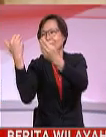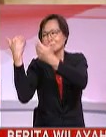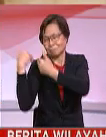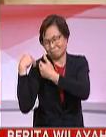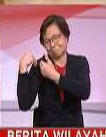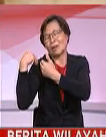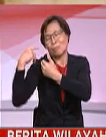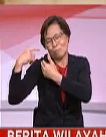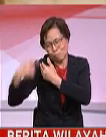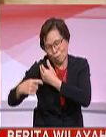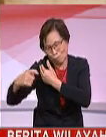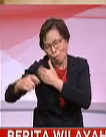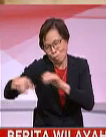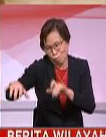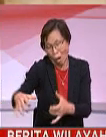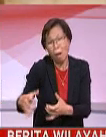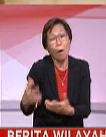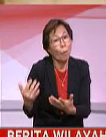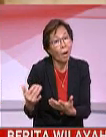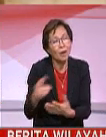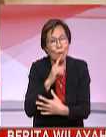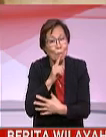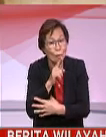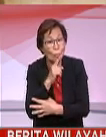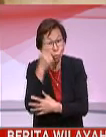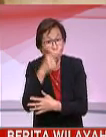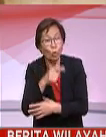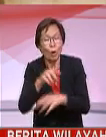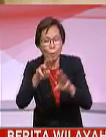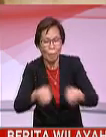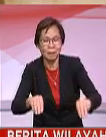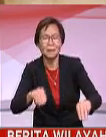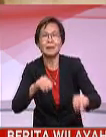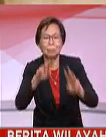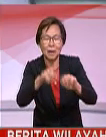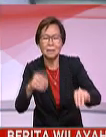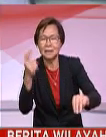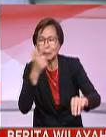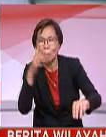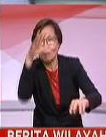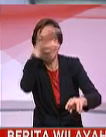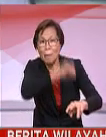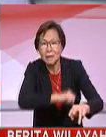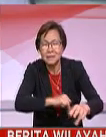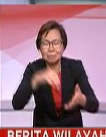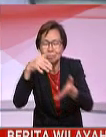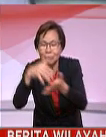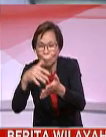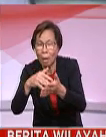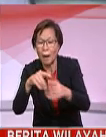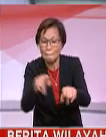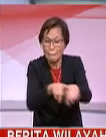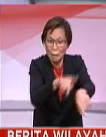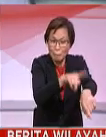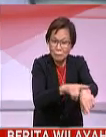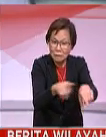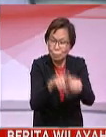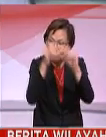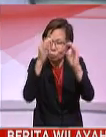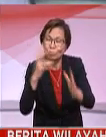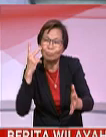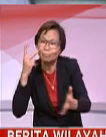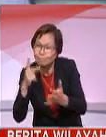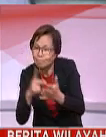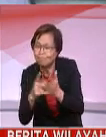tanggungjawab yang perlu dilaksana bagi memastikan pelajar tidak ketinggalan. Pada masa yang sama, guru-guru dapat